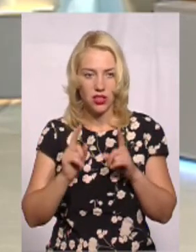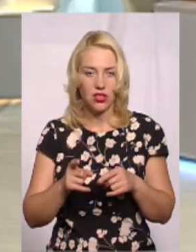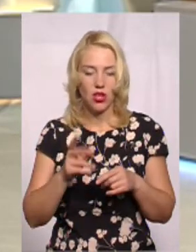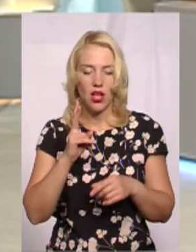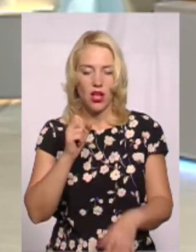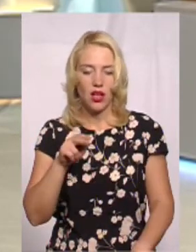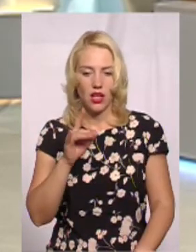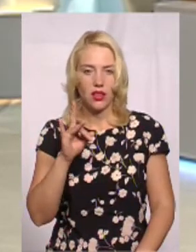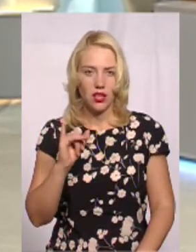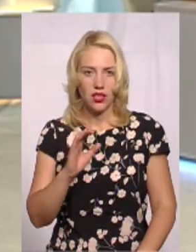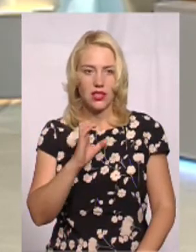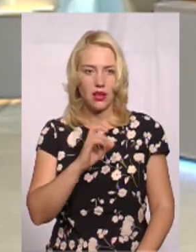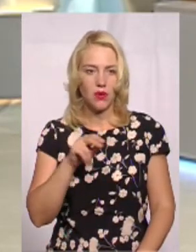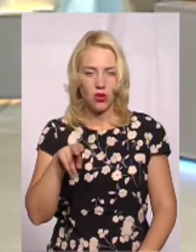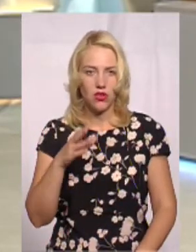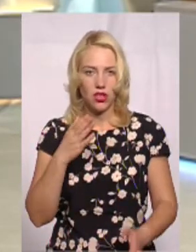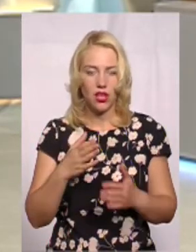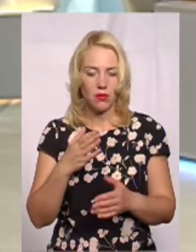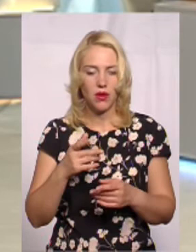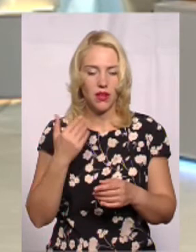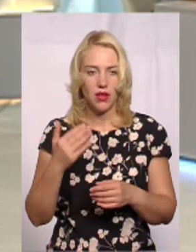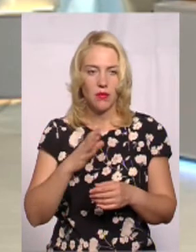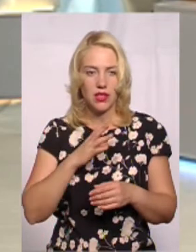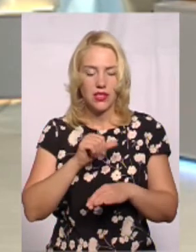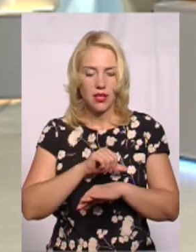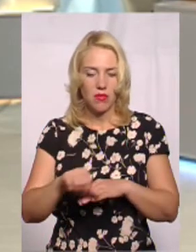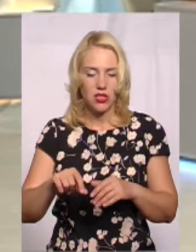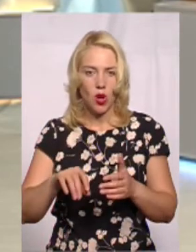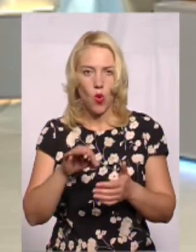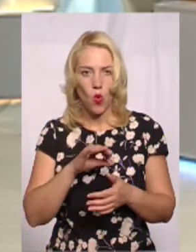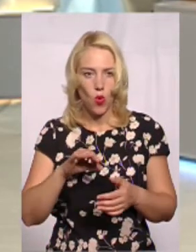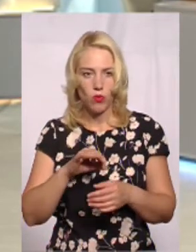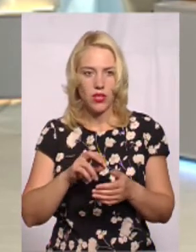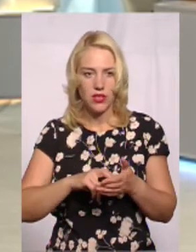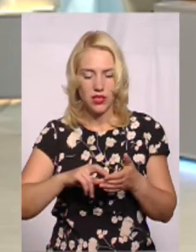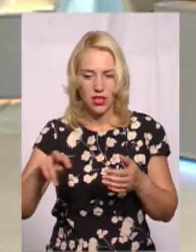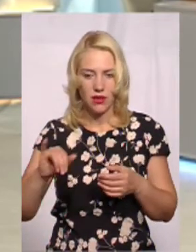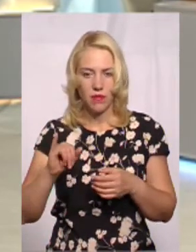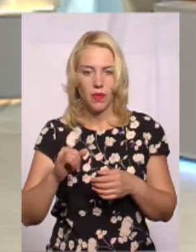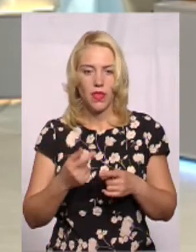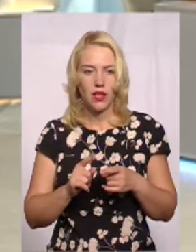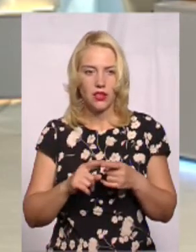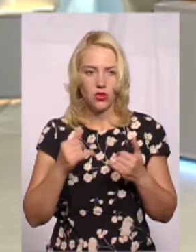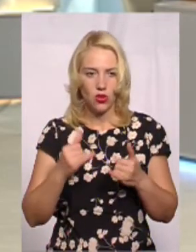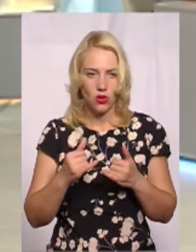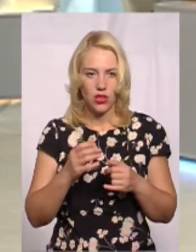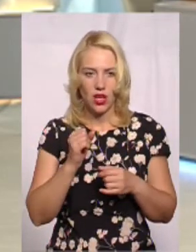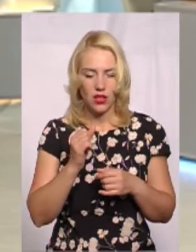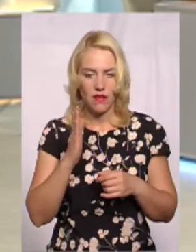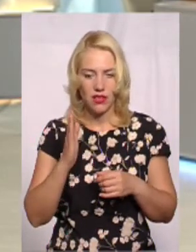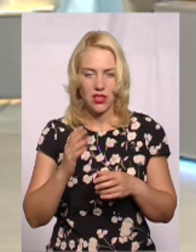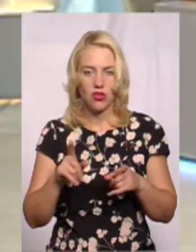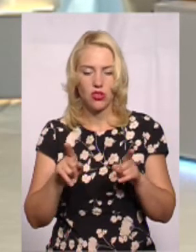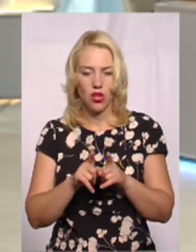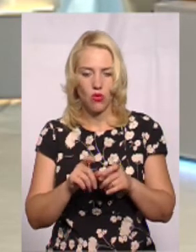Васильович, Сергій Дмитрович Вобнічний вибув за межі області. І сьогодні Андрій Васильович таку розгорнув роботу з зібними обдарованими